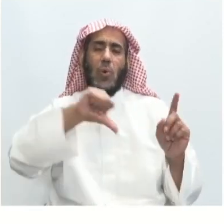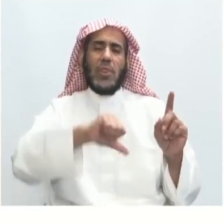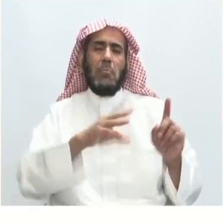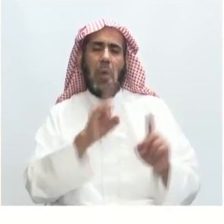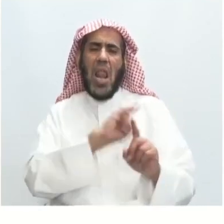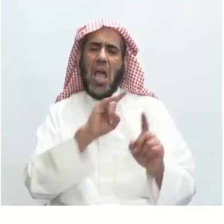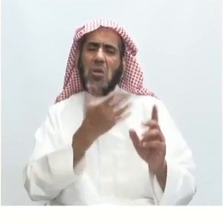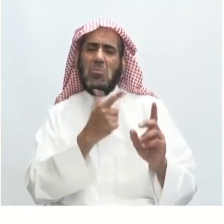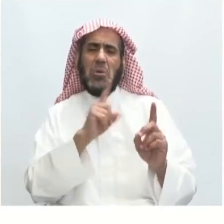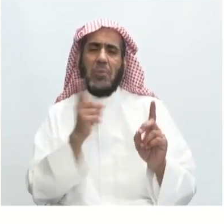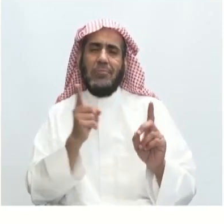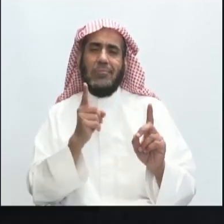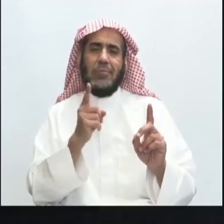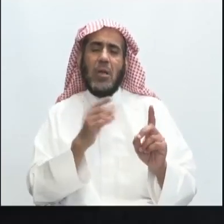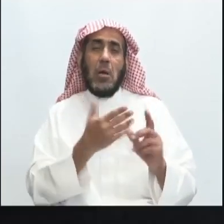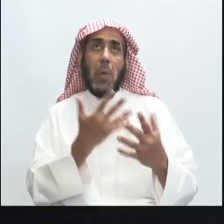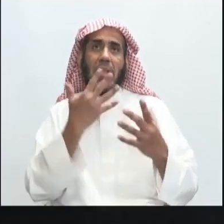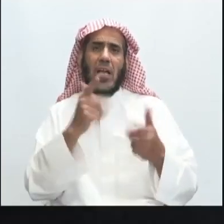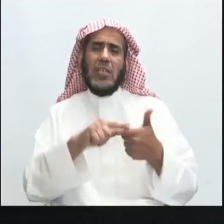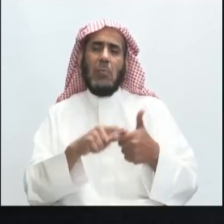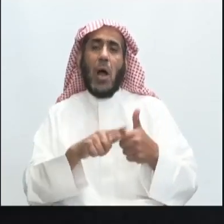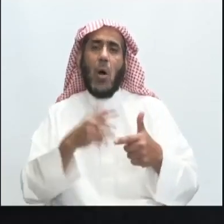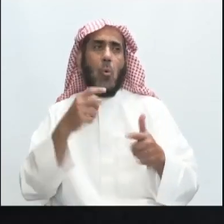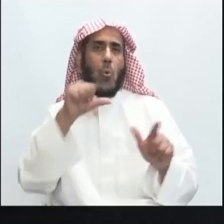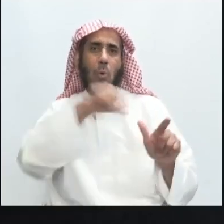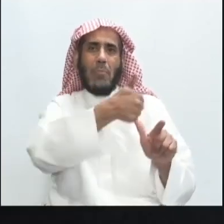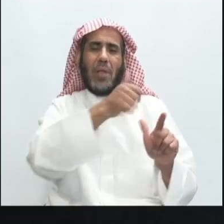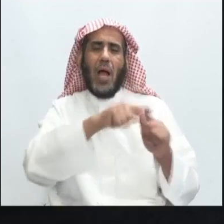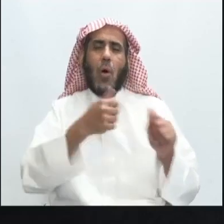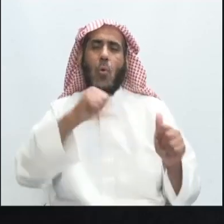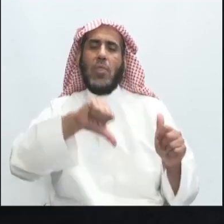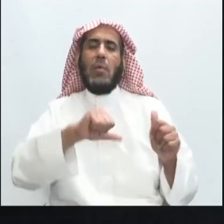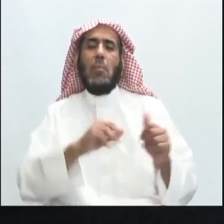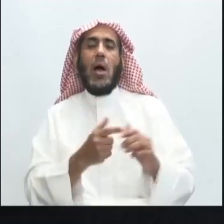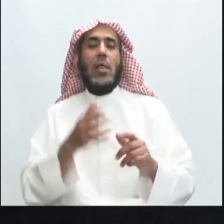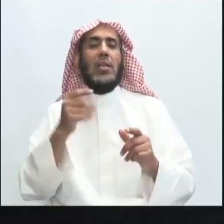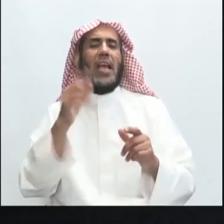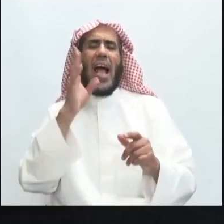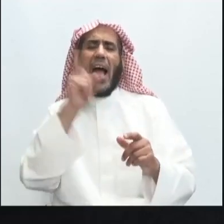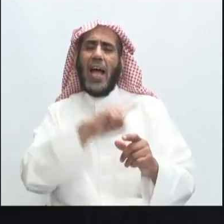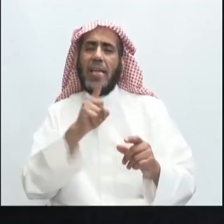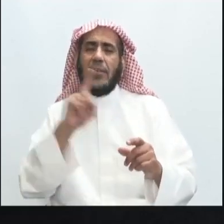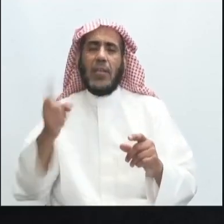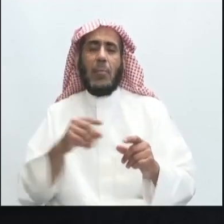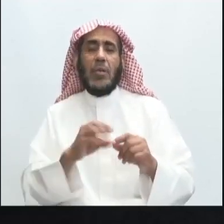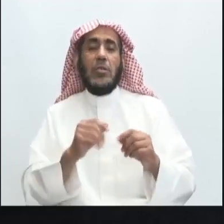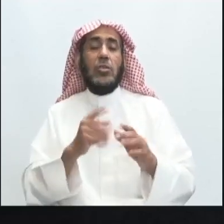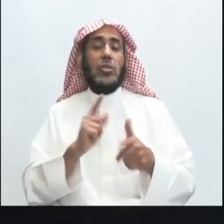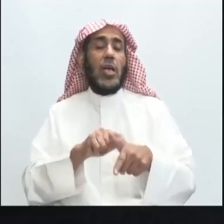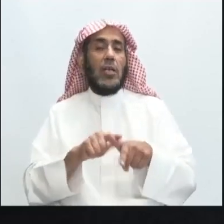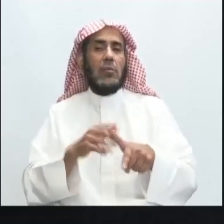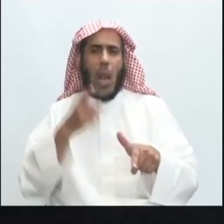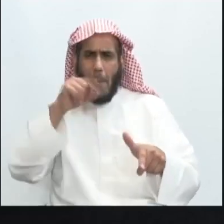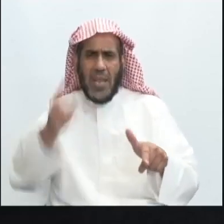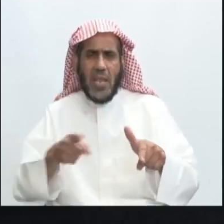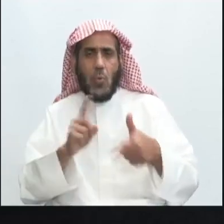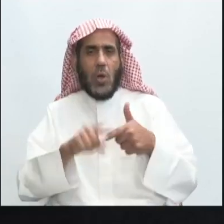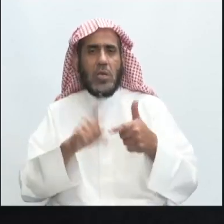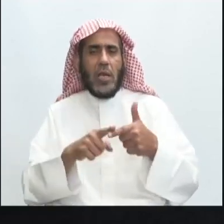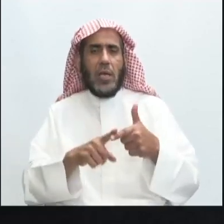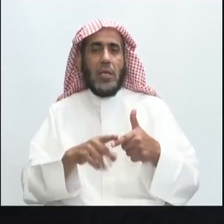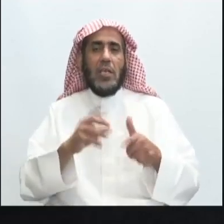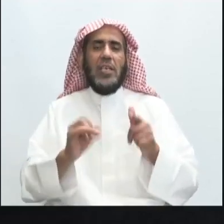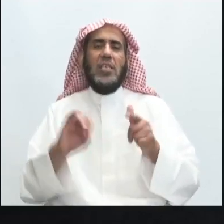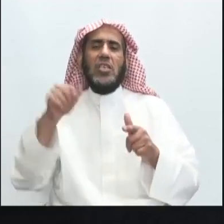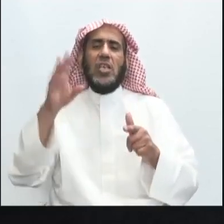لا يطلب منه شيء وانما فقط مما يتعجب او يمدح او يذم وهذا ما يسمى بالانشاء غير طلبي اذا الانشاء نوعان انشاء طلبيه وانشاء